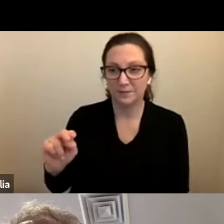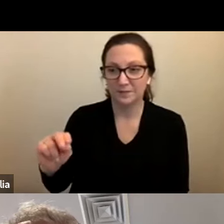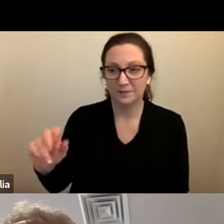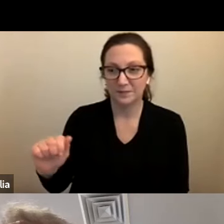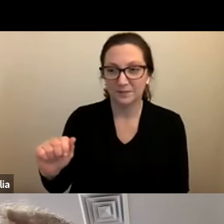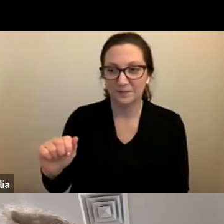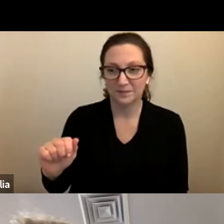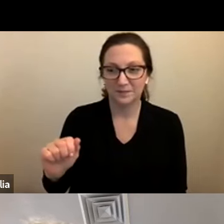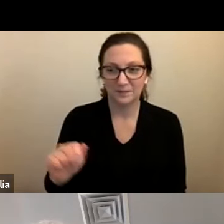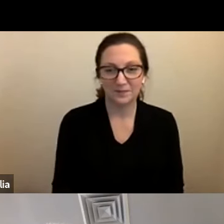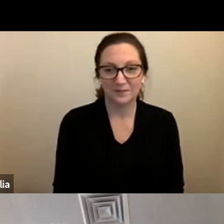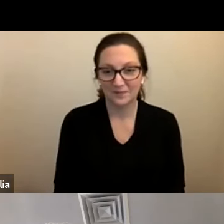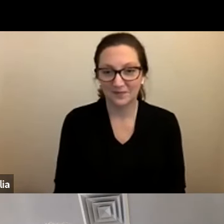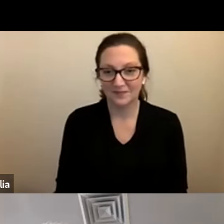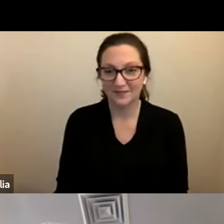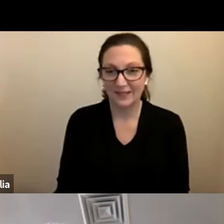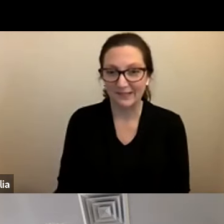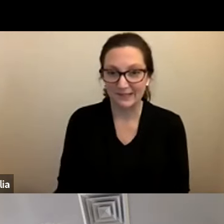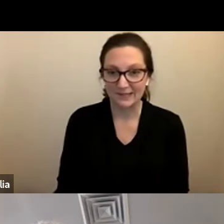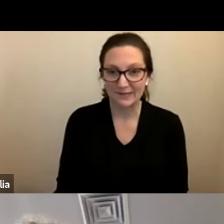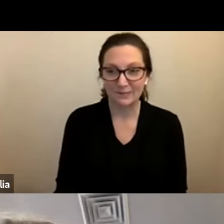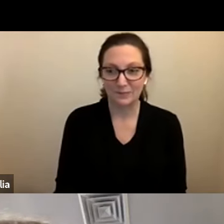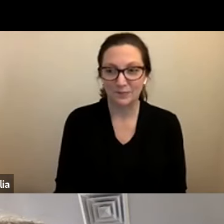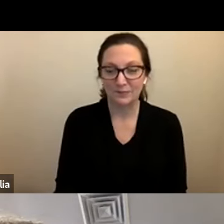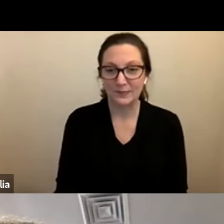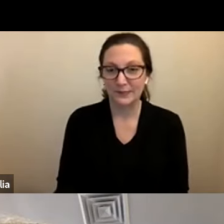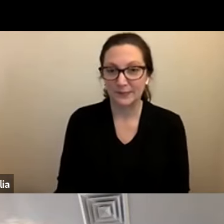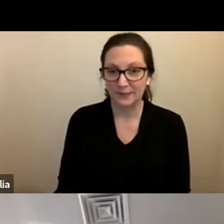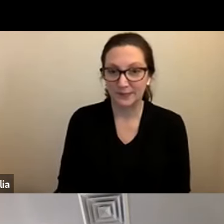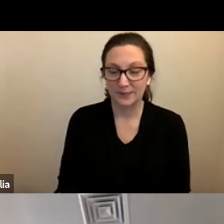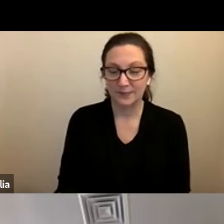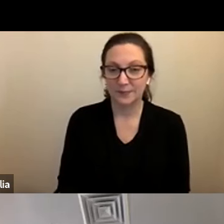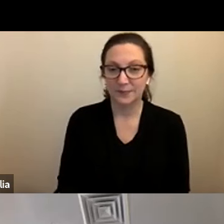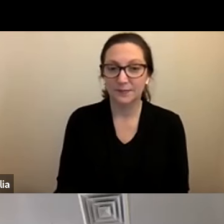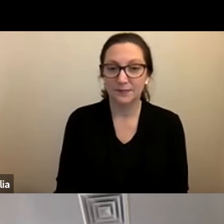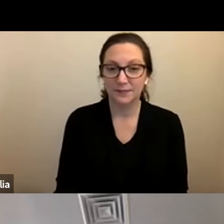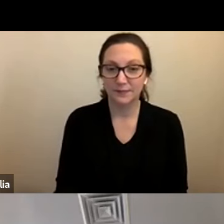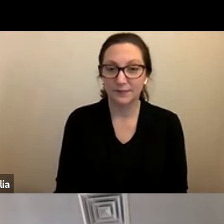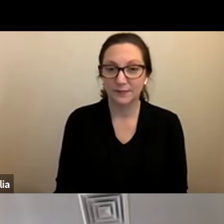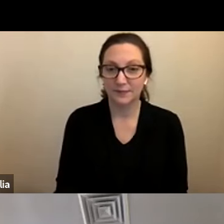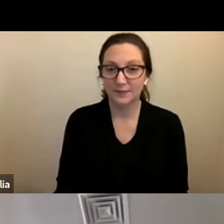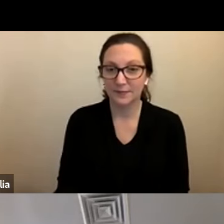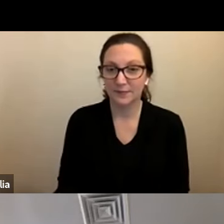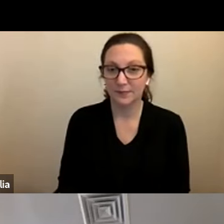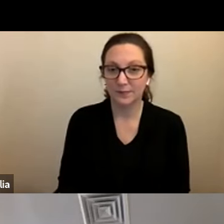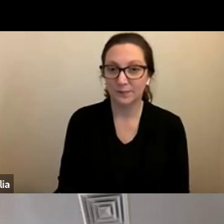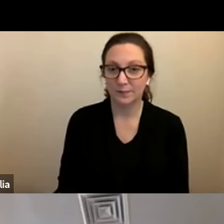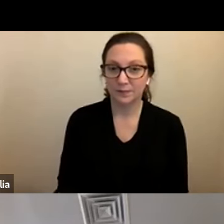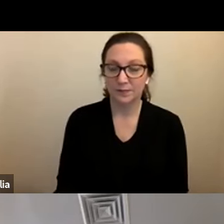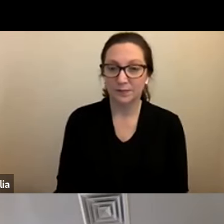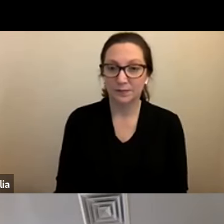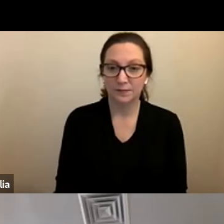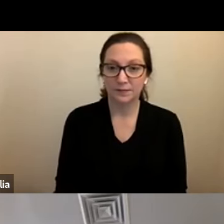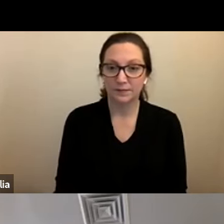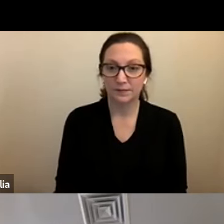in Cantonese. Thank you, Mr. Contempasis. 大家好，星期五下午好，我係 Anna， 我係你今日嘅同步翻譯